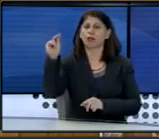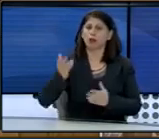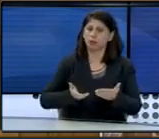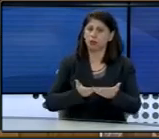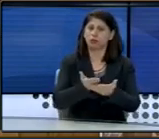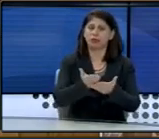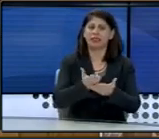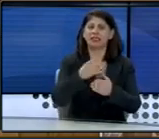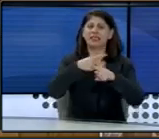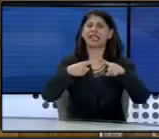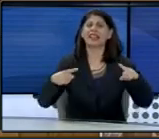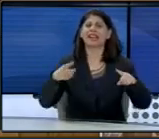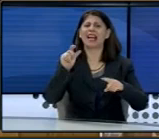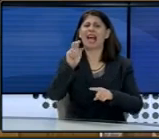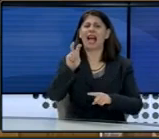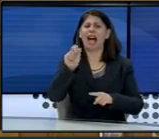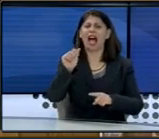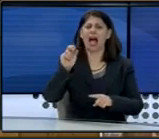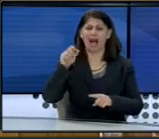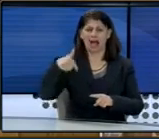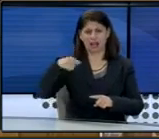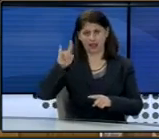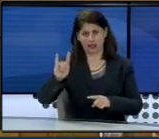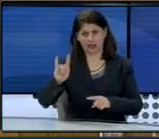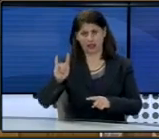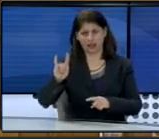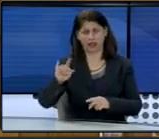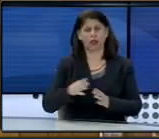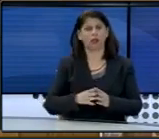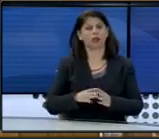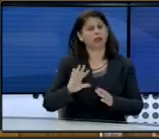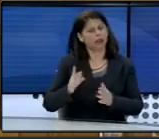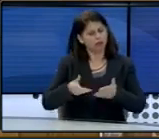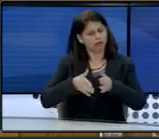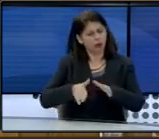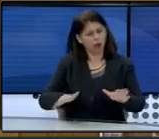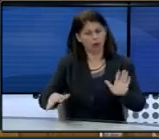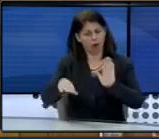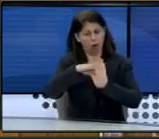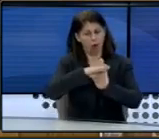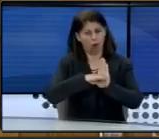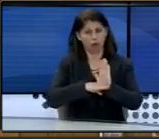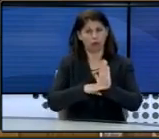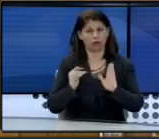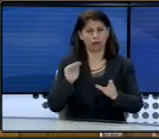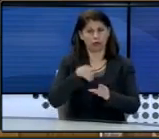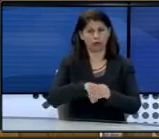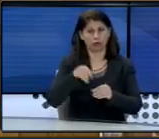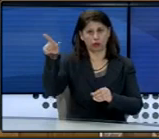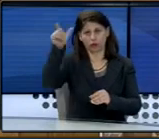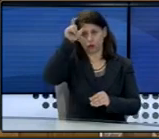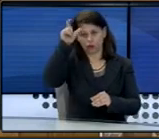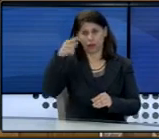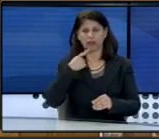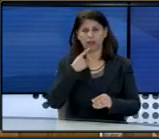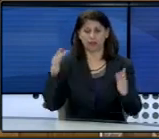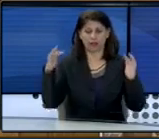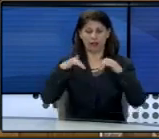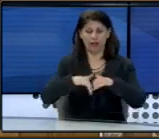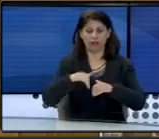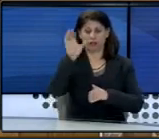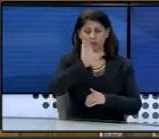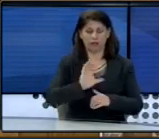την Υφαλοκρηπίδα και την ΑΟΣ, είτε προωθώντας τους όρους μας για τη συμμετοχή της Τουρκίας σε μια διάσκεψη